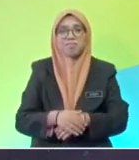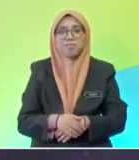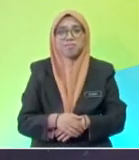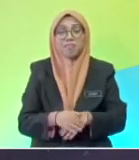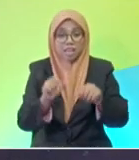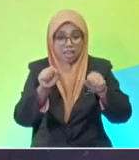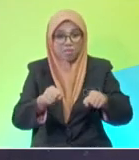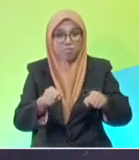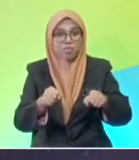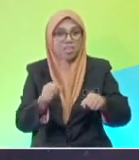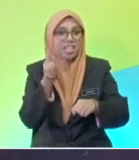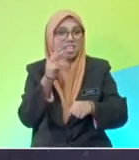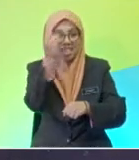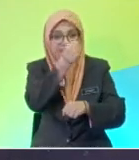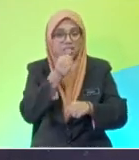Oke